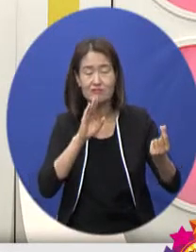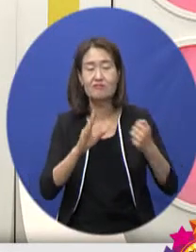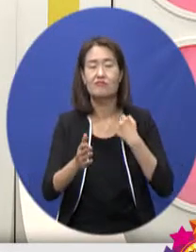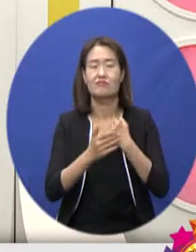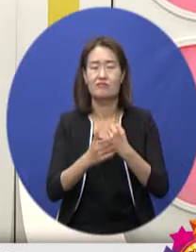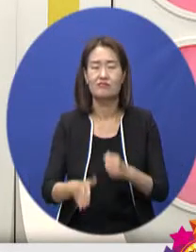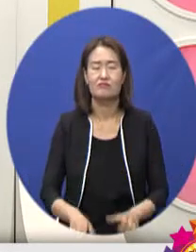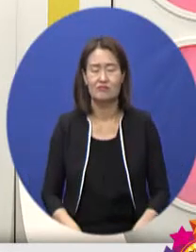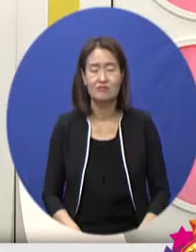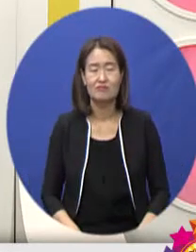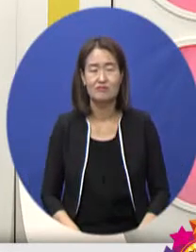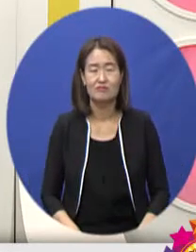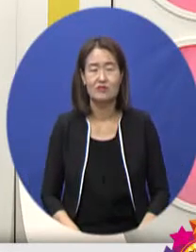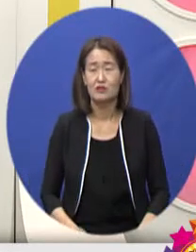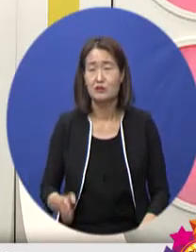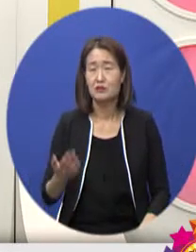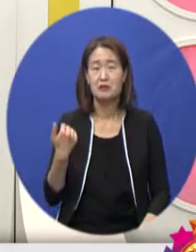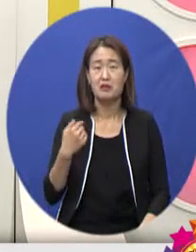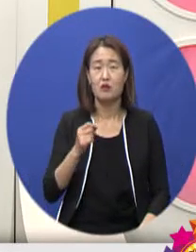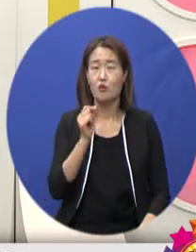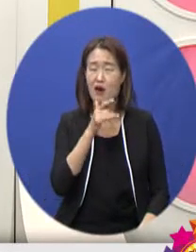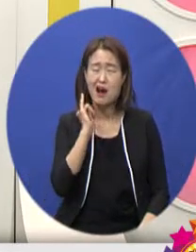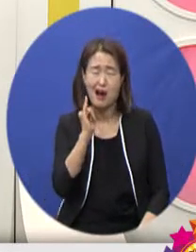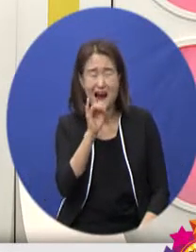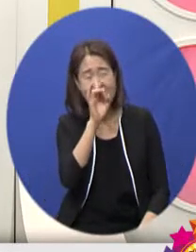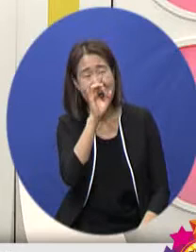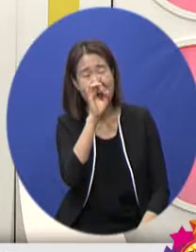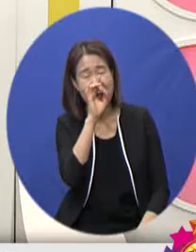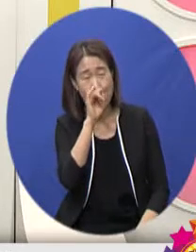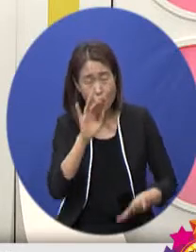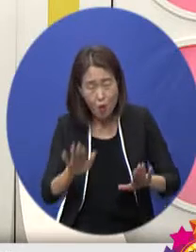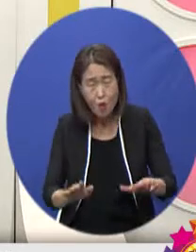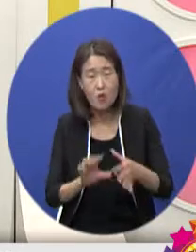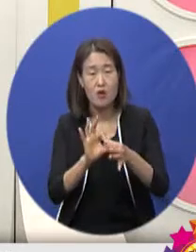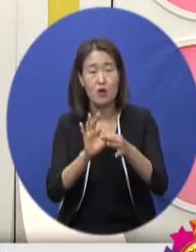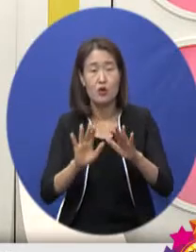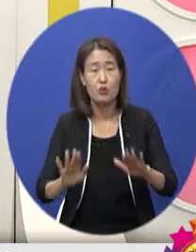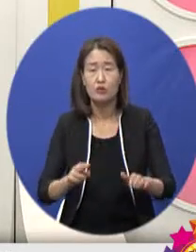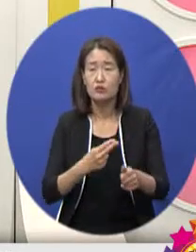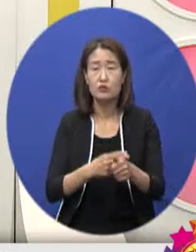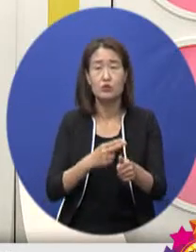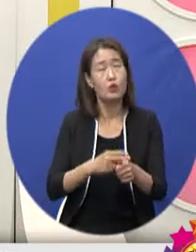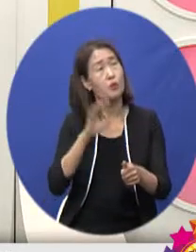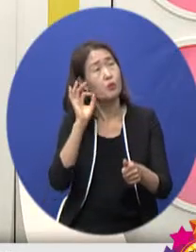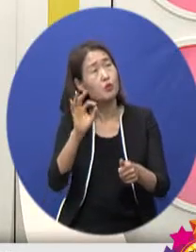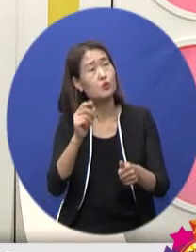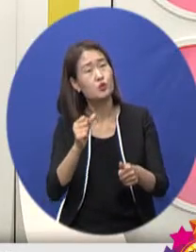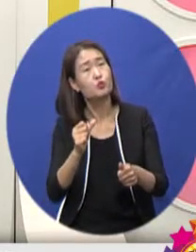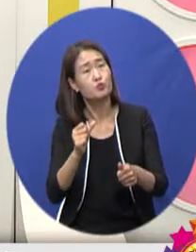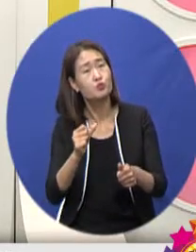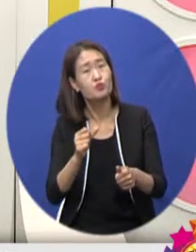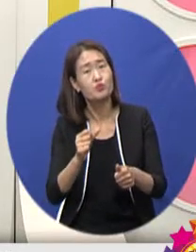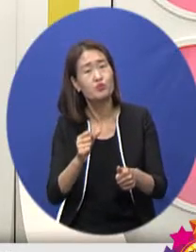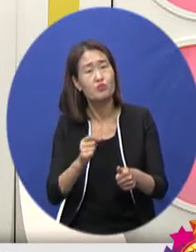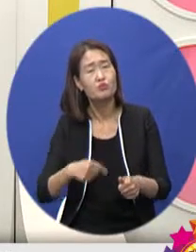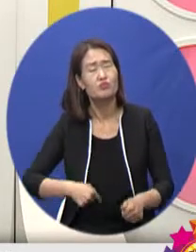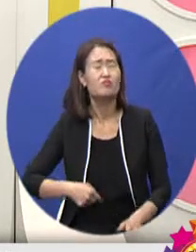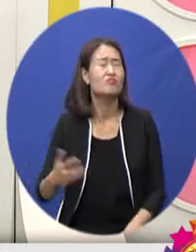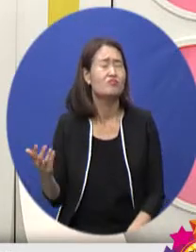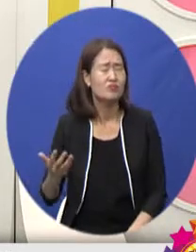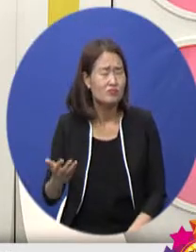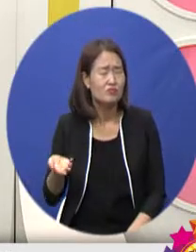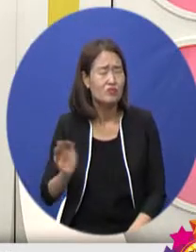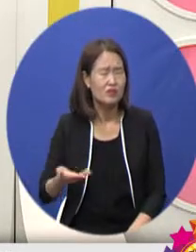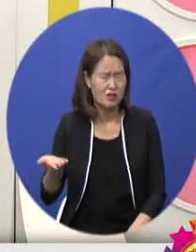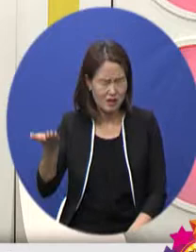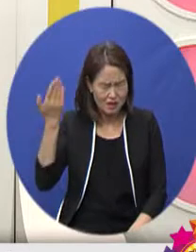하니까 안 되대요 노래가. 그러셨구나. 네. 요즘에 좀 이렇게 교권이 많이 무너진 것 같아가지고 살짝 가슴이 좀 아픈데 네, 그래도 예.